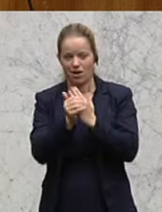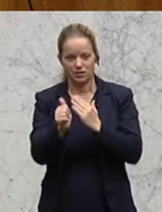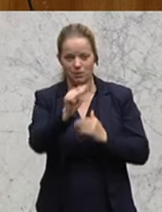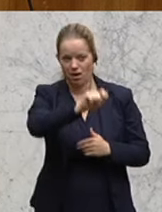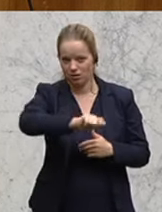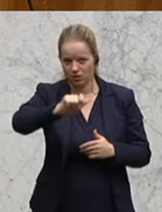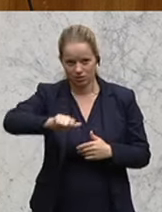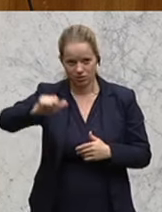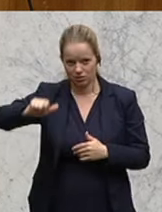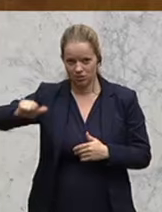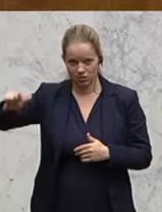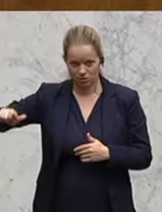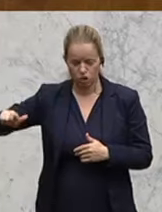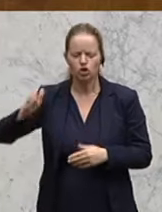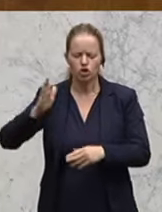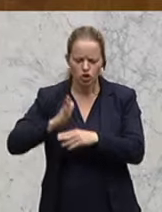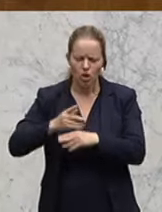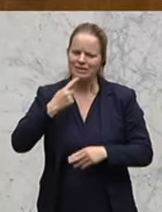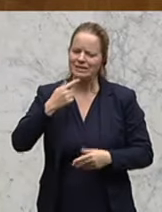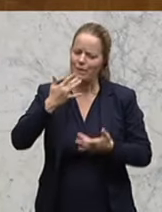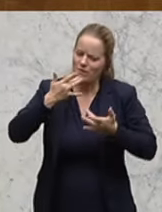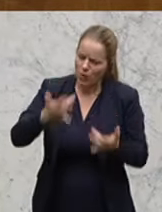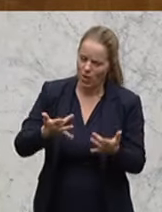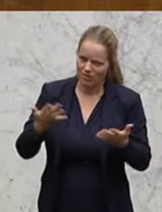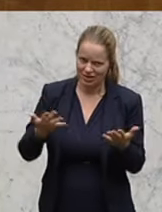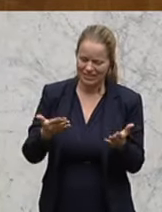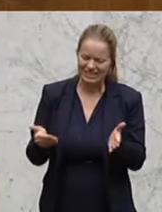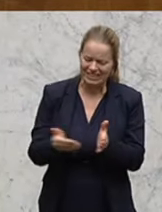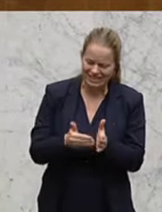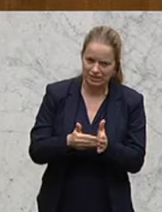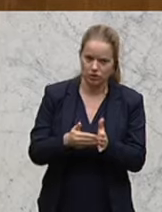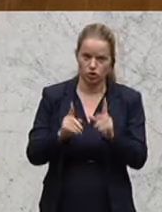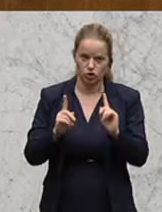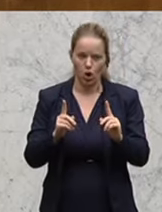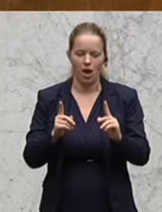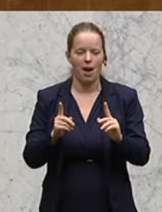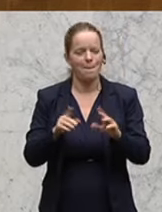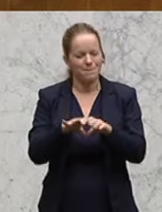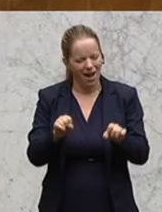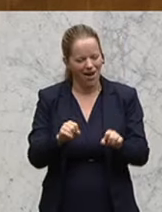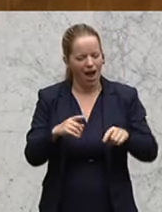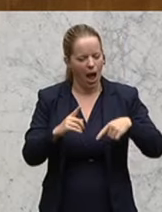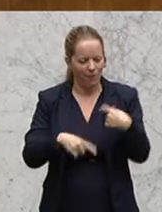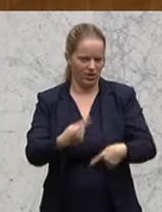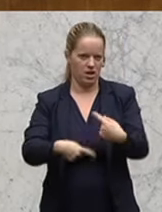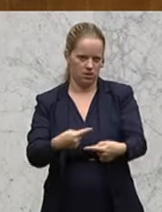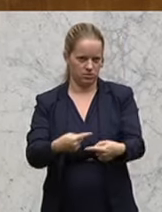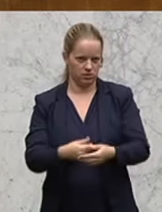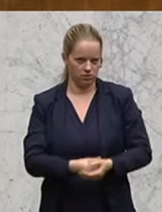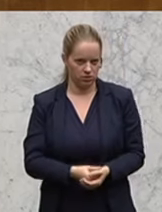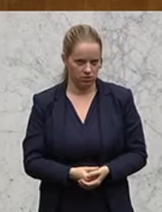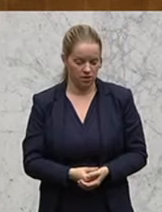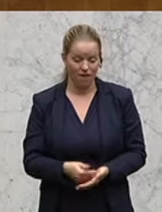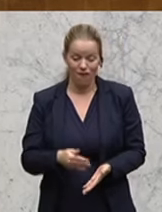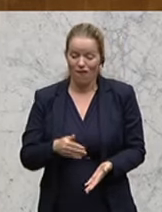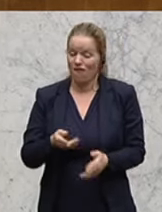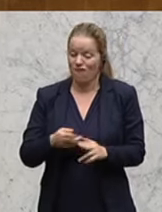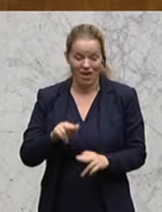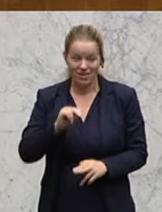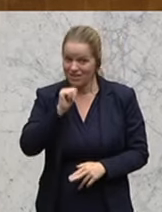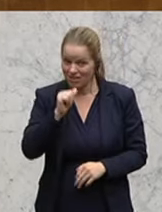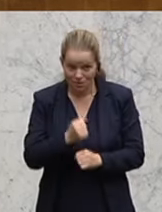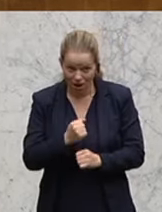Experten dazu angehalten haben, dass sie dringend in eine Abwicklung gehen müssen. Und wenn sie das nicht tun, dann würden und